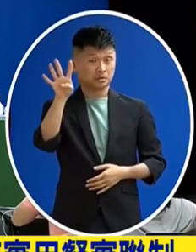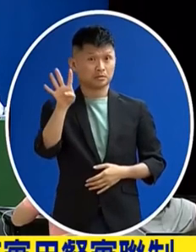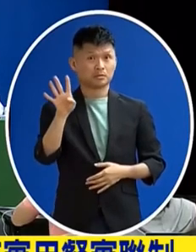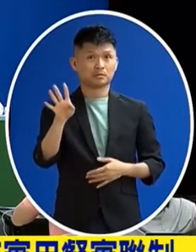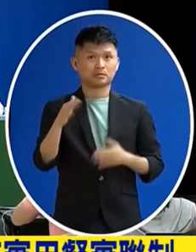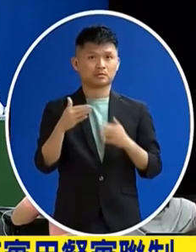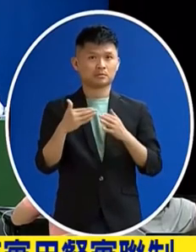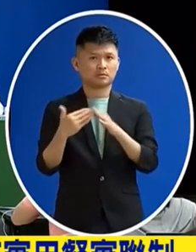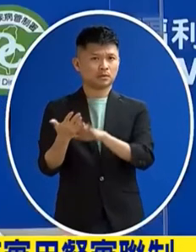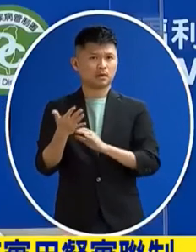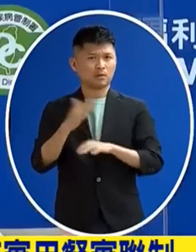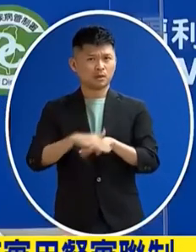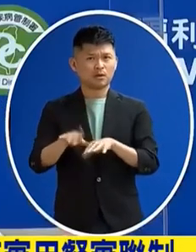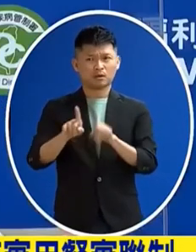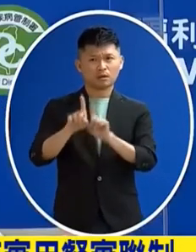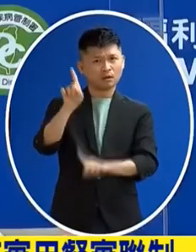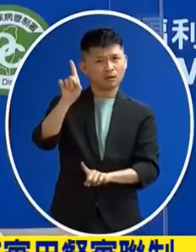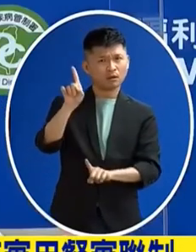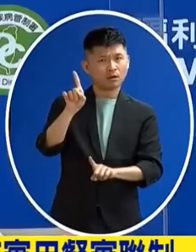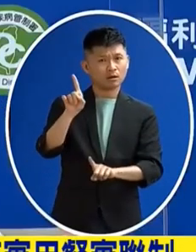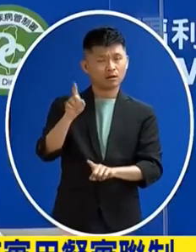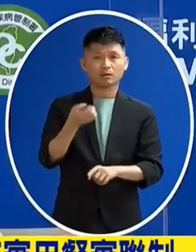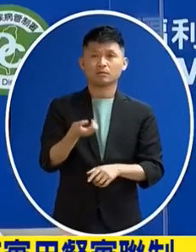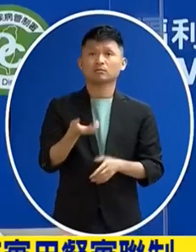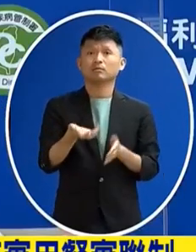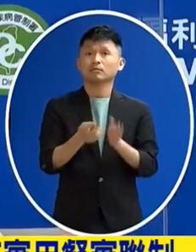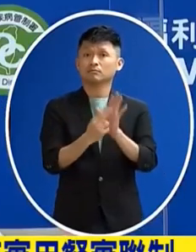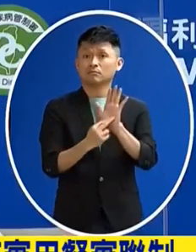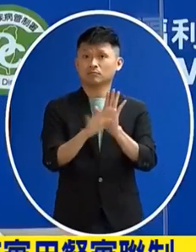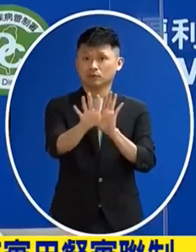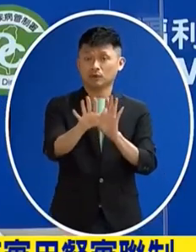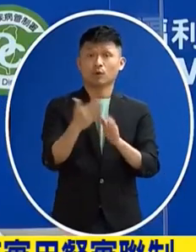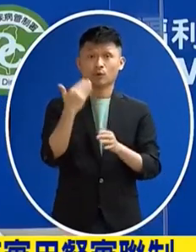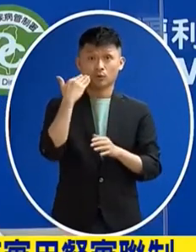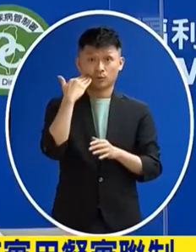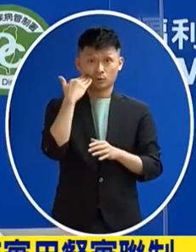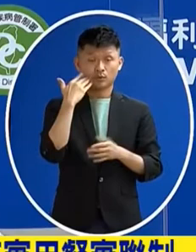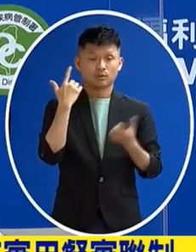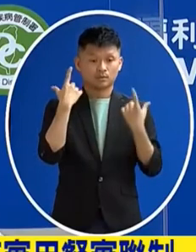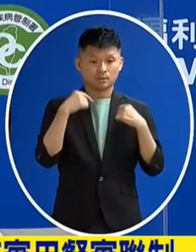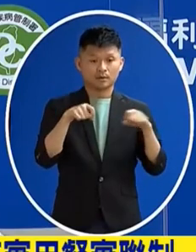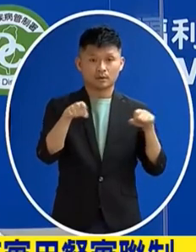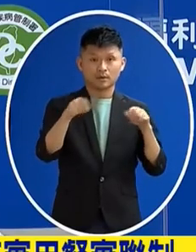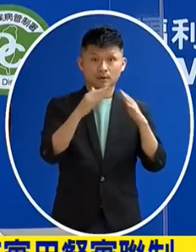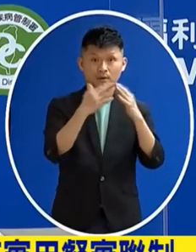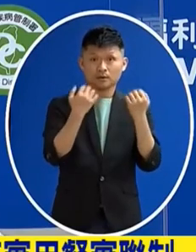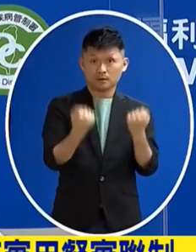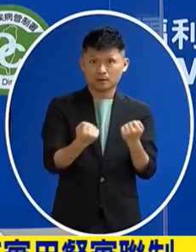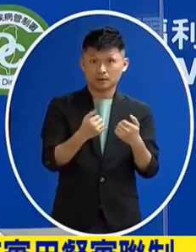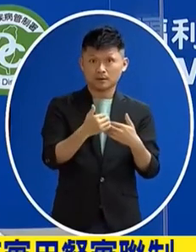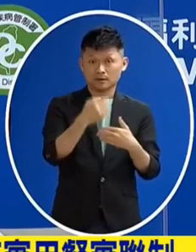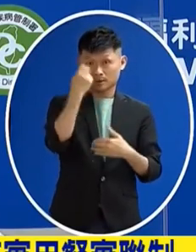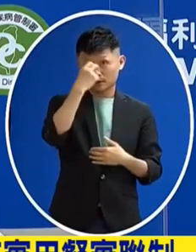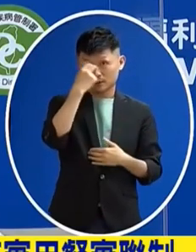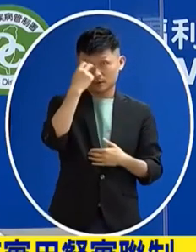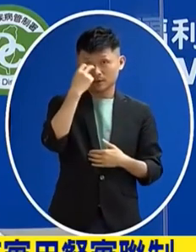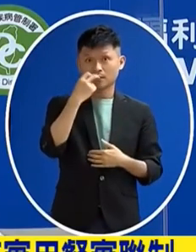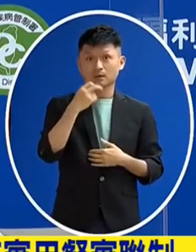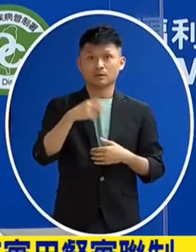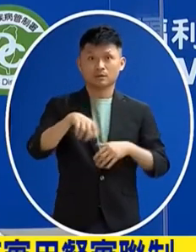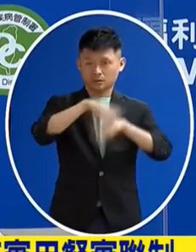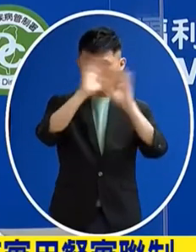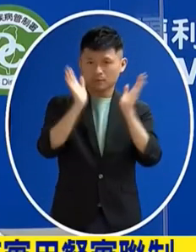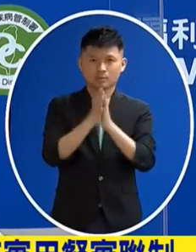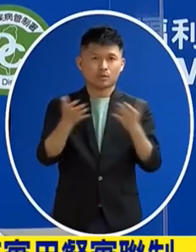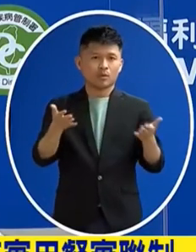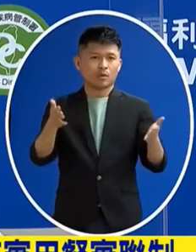么大的一个落差这样？ 我刚刚跟大家说明过，就是说如果照着我们本来的居家检疫14天，那就是全部召回